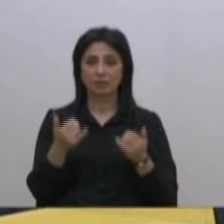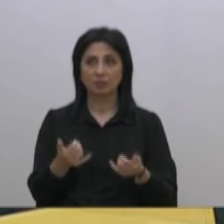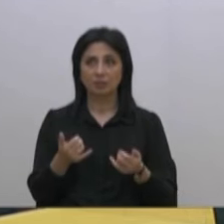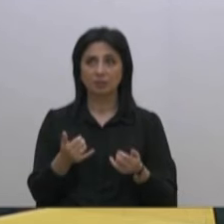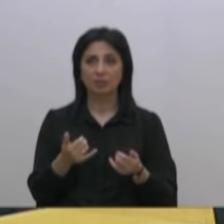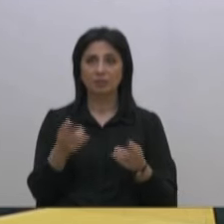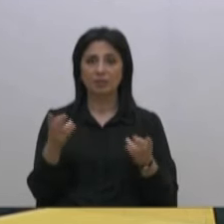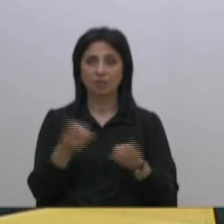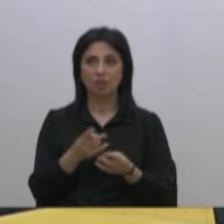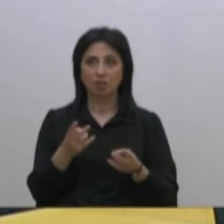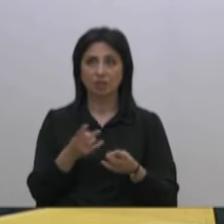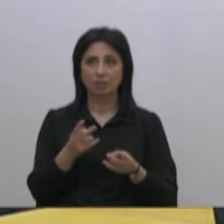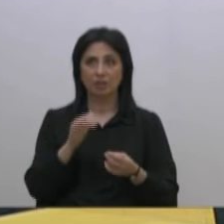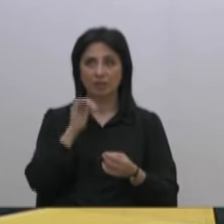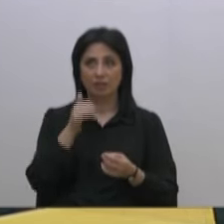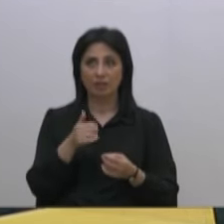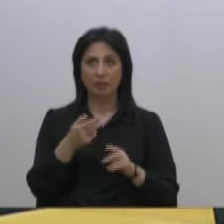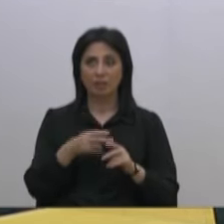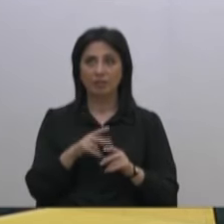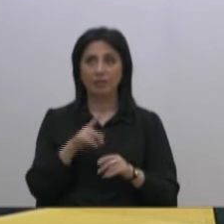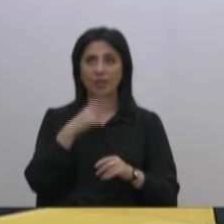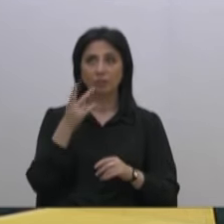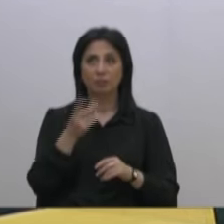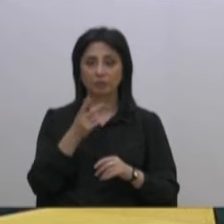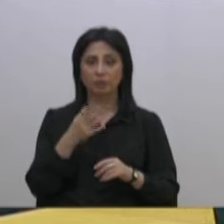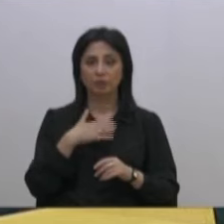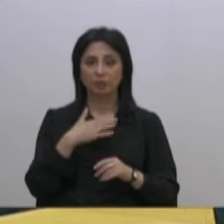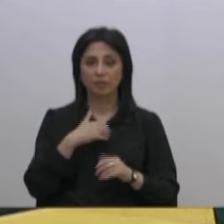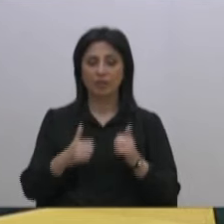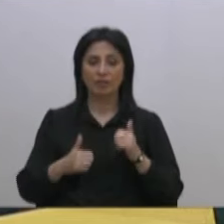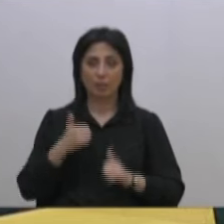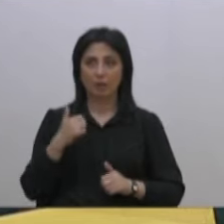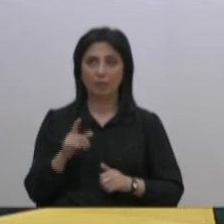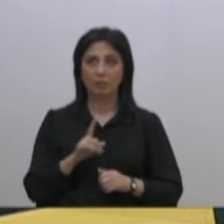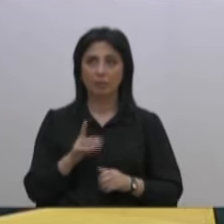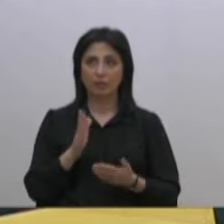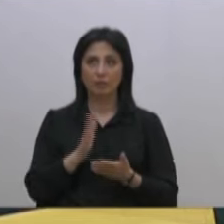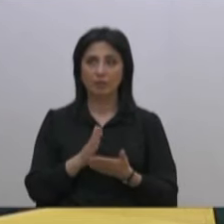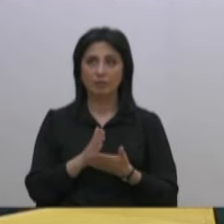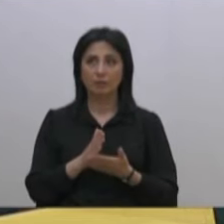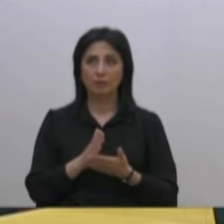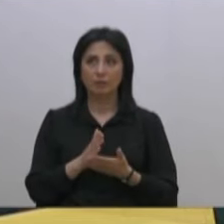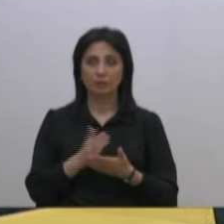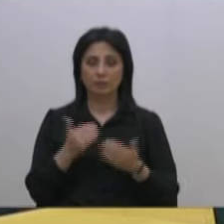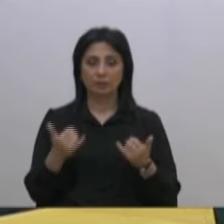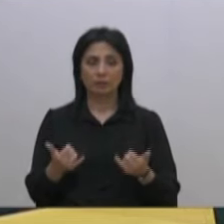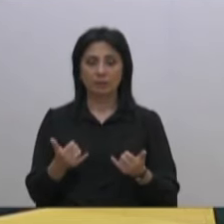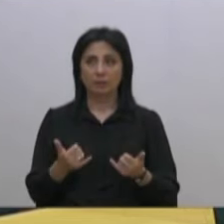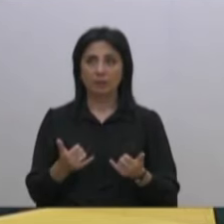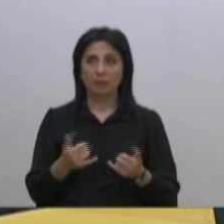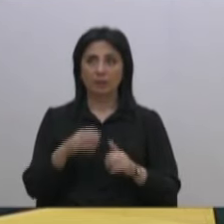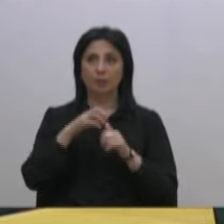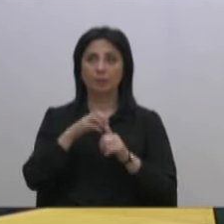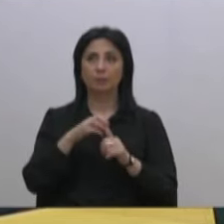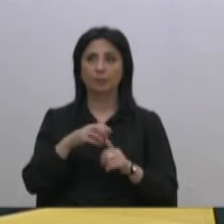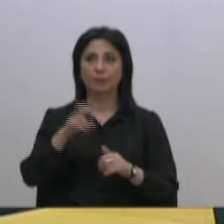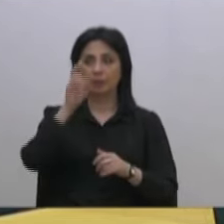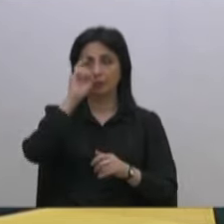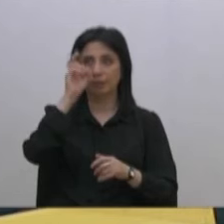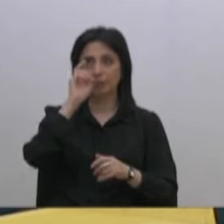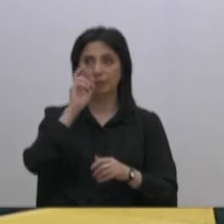და დაჭირდება ხვალ. ამიტომ რა თქმა უნდა, ჩვენ გვეამაყება, რომ გვყავს დღეს ლიდერი,